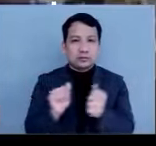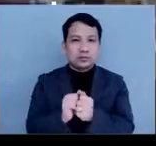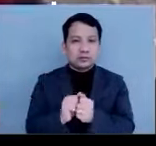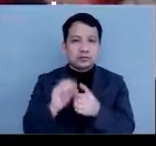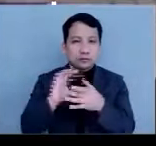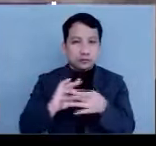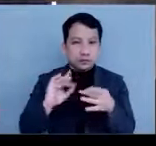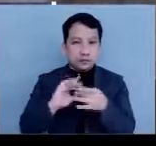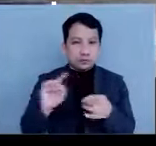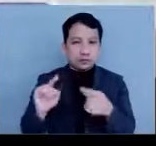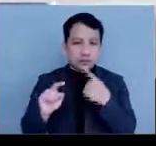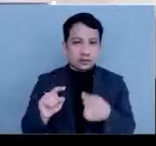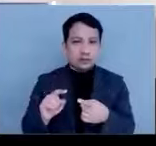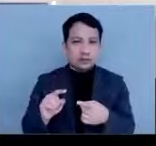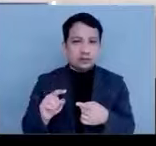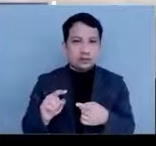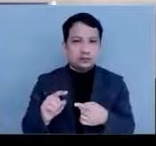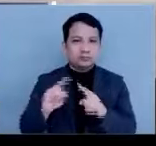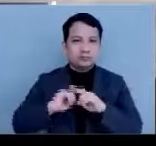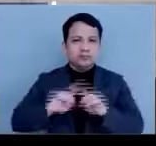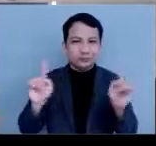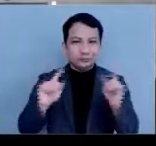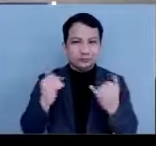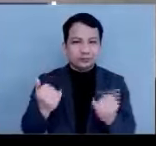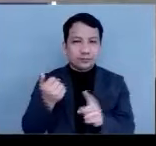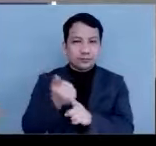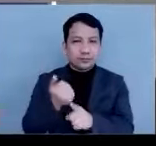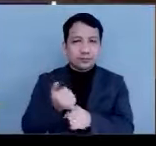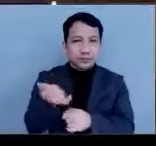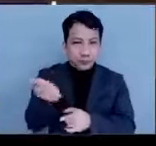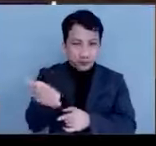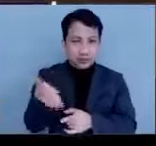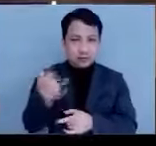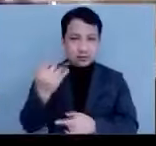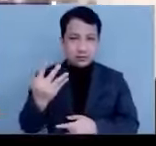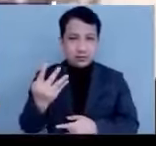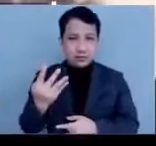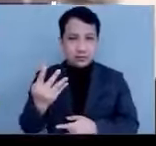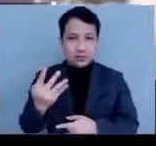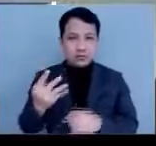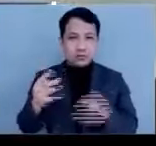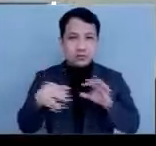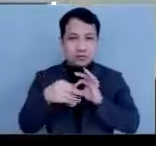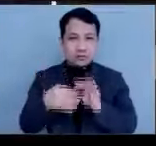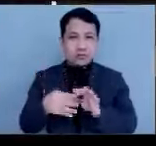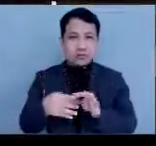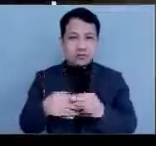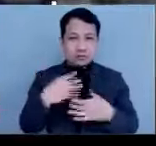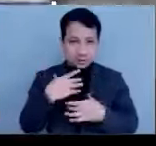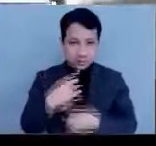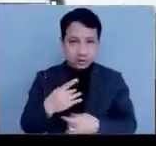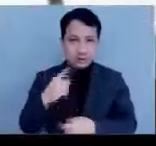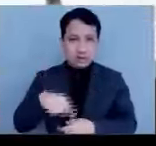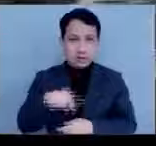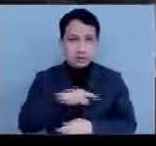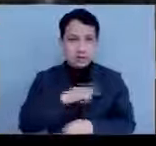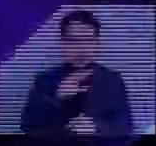Tom, medyo kakaiba raw ang atake ng Spider-Man 4. Pero hopeful siya na magugustuhan pa rin ito ng